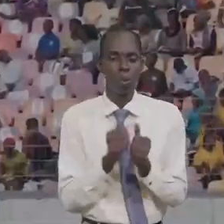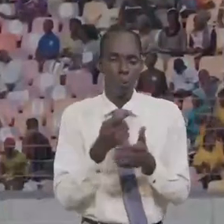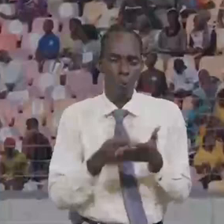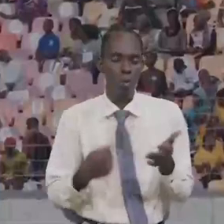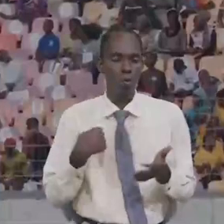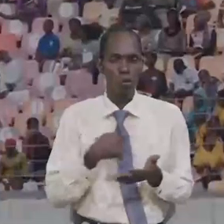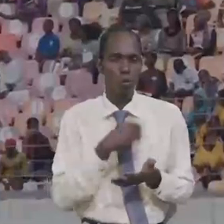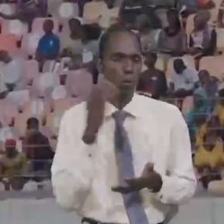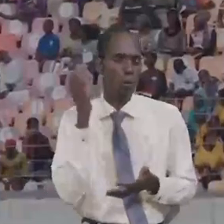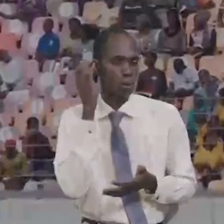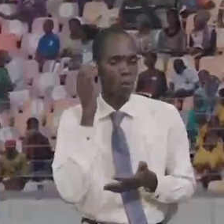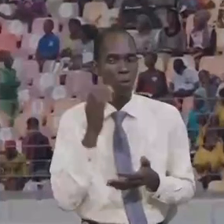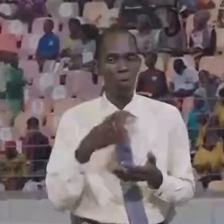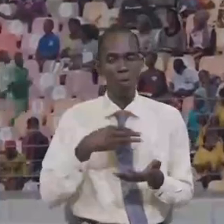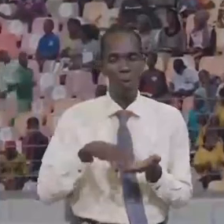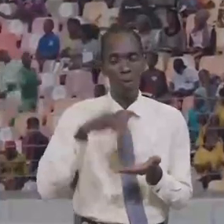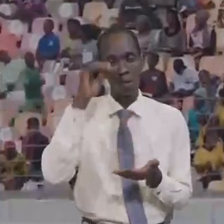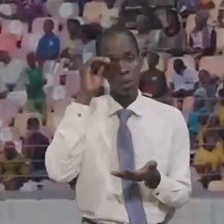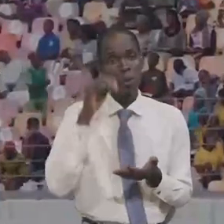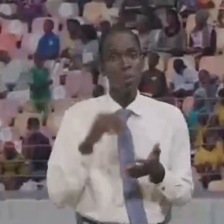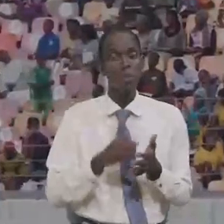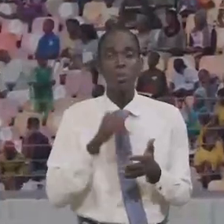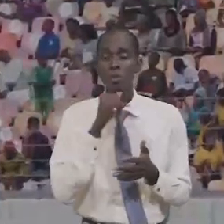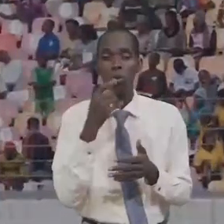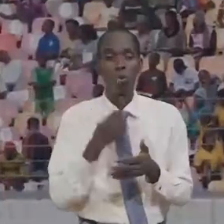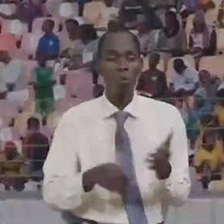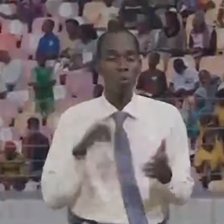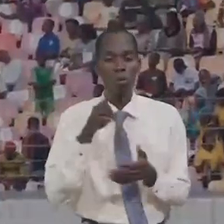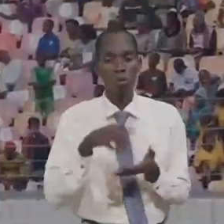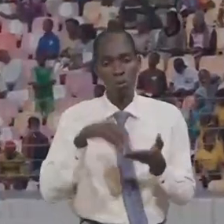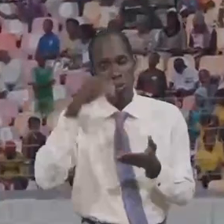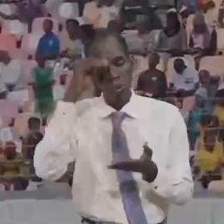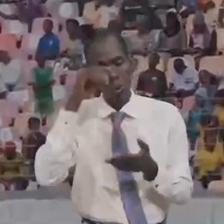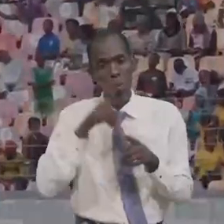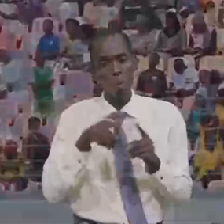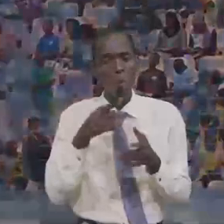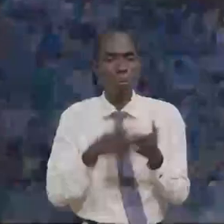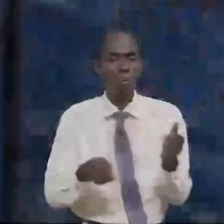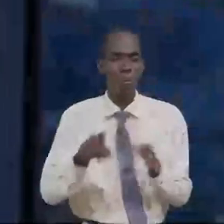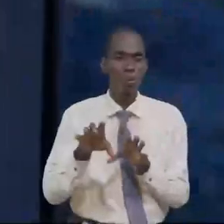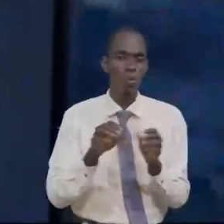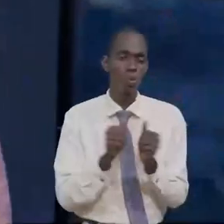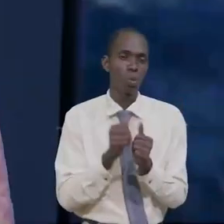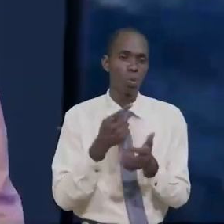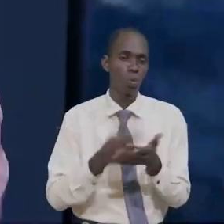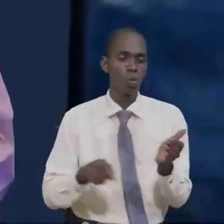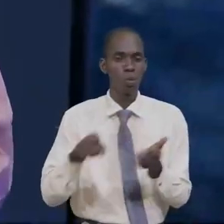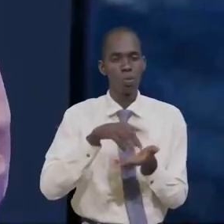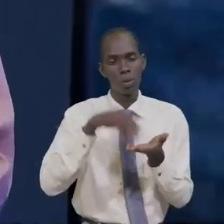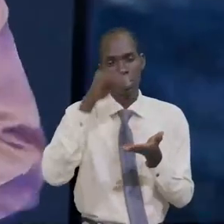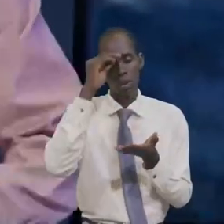ce n'est pas ce que vous entendez ce que vous faites de ce que vous entendez qu'on comprend ce que je